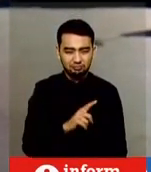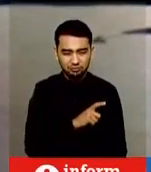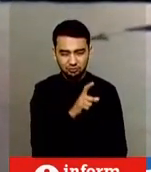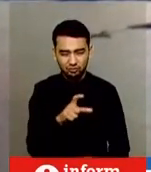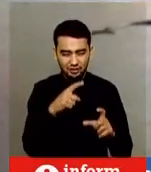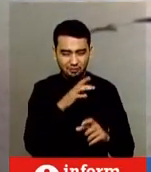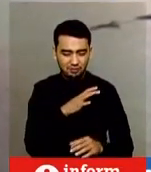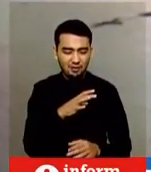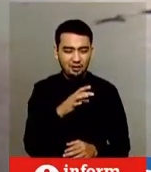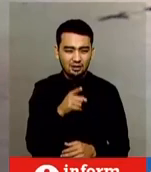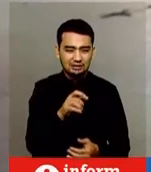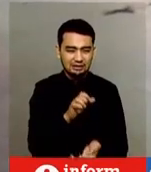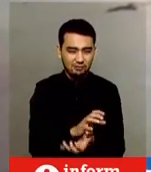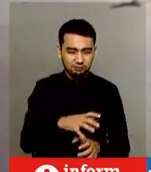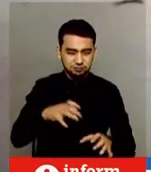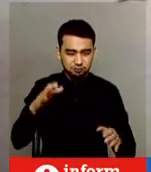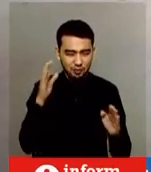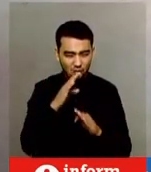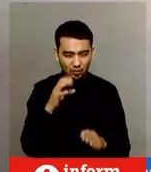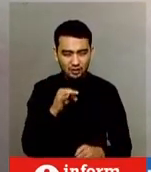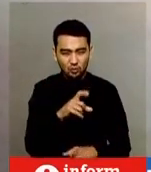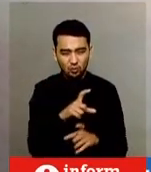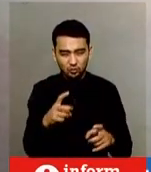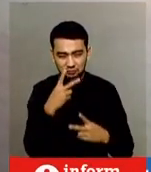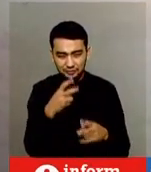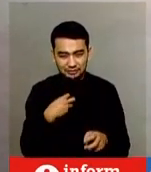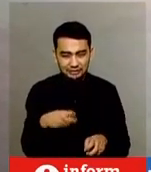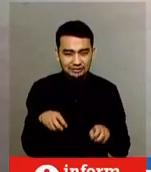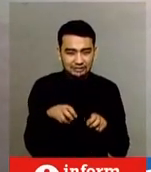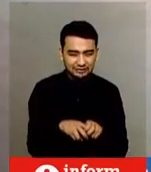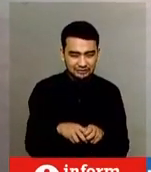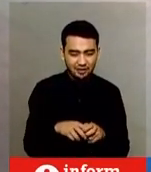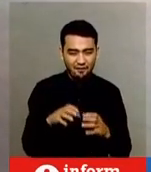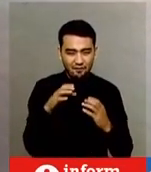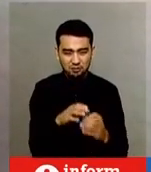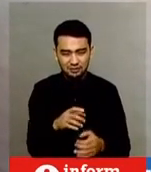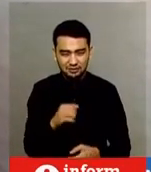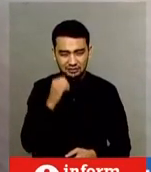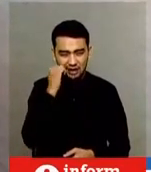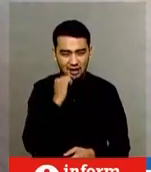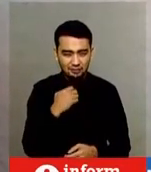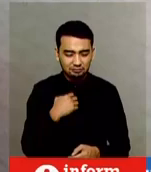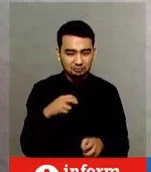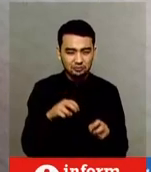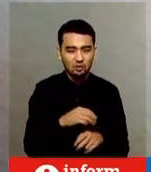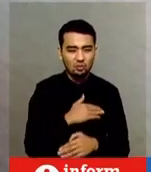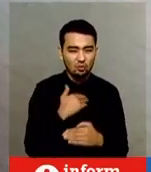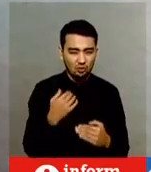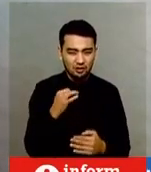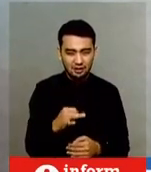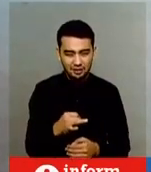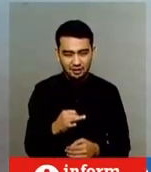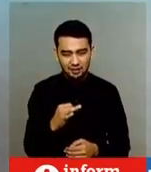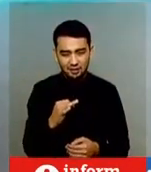они не только загрязняют воздух, но и у людей пропадает желание пересаживаться в общественный транспорт с личных авто. А это в итоге